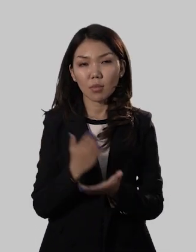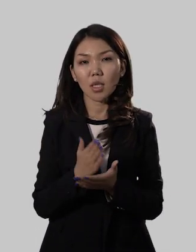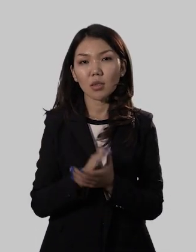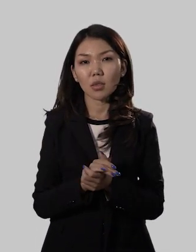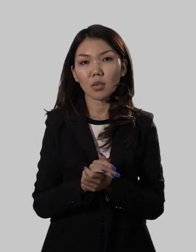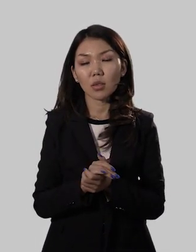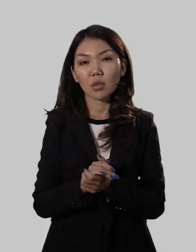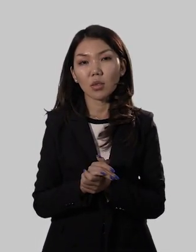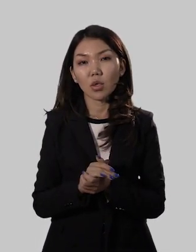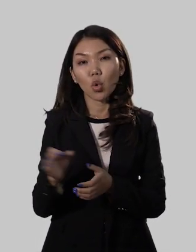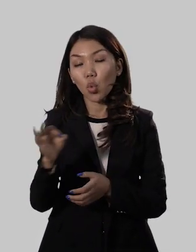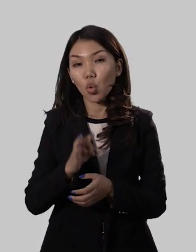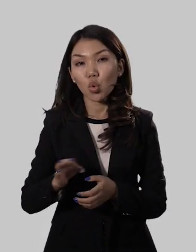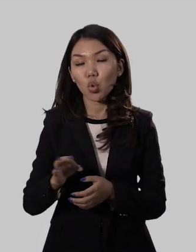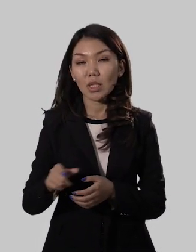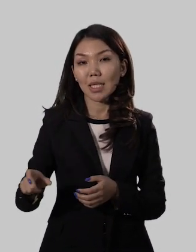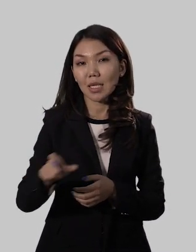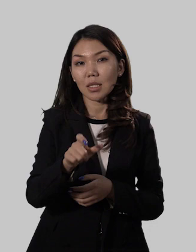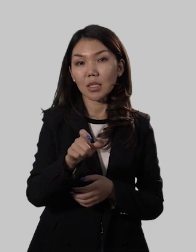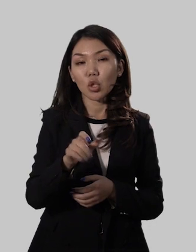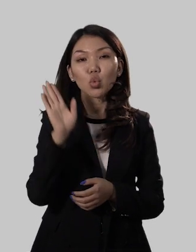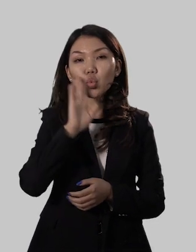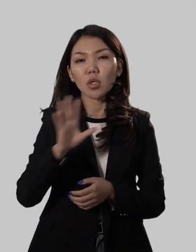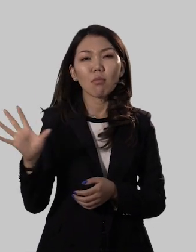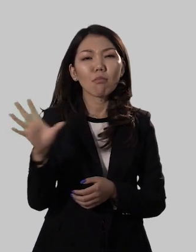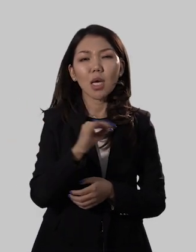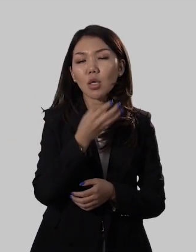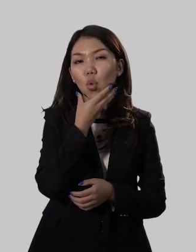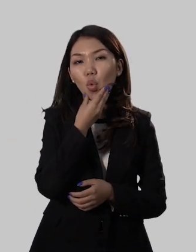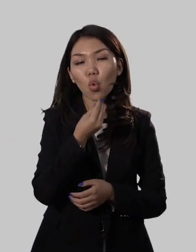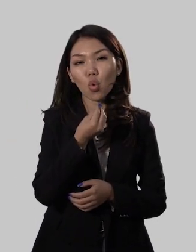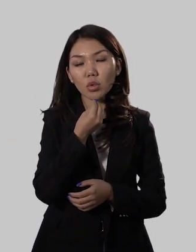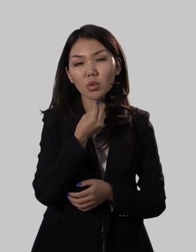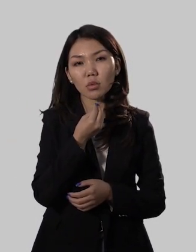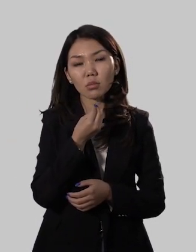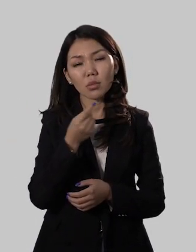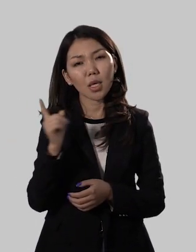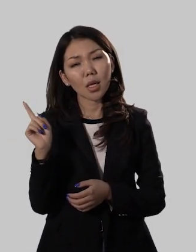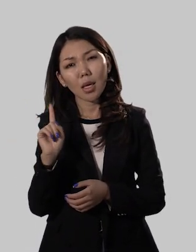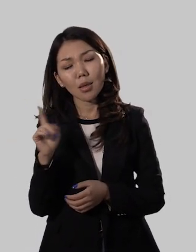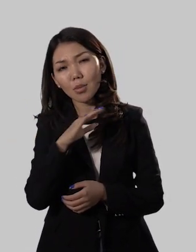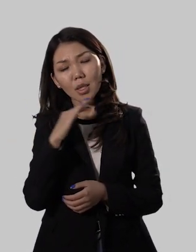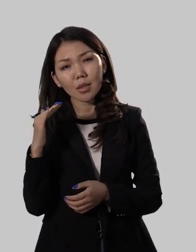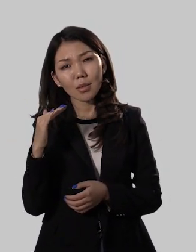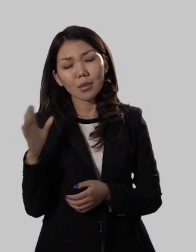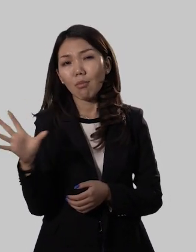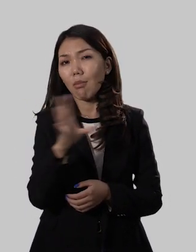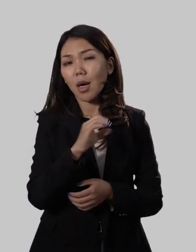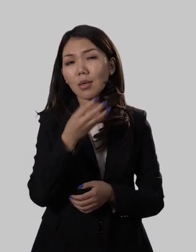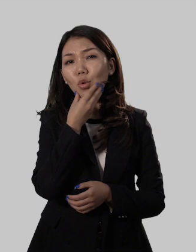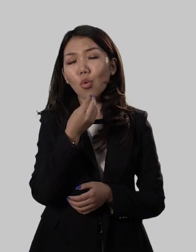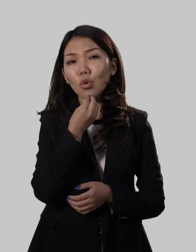Көлдөрдүн, дарыялардын, суулардын баары кооз. Эмнелердин